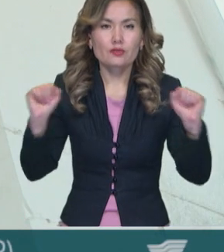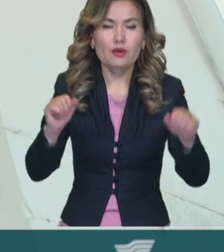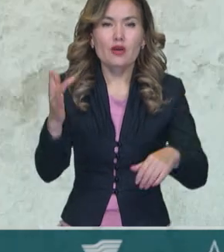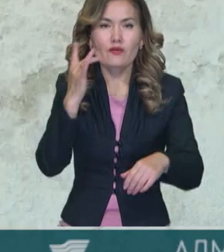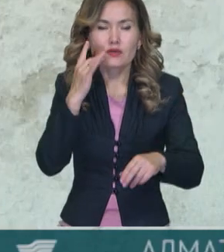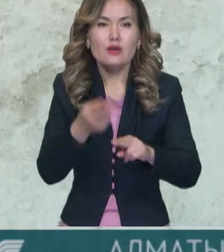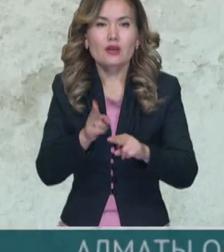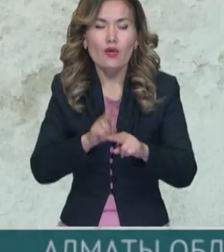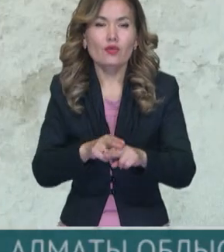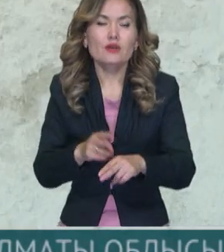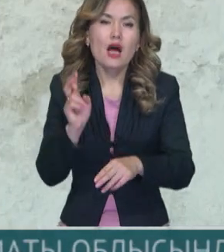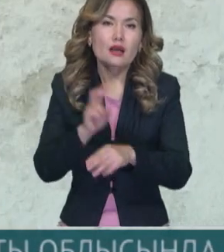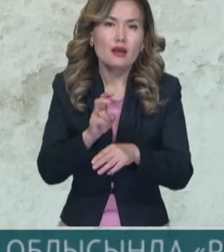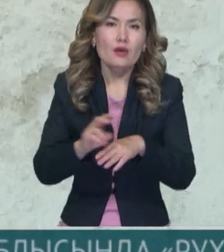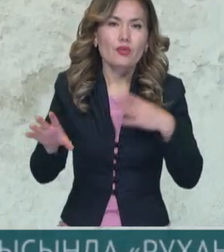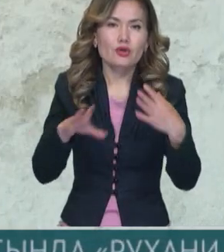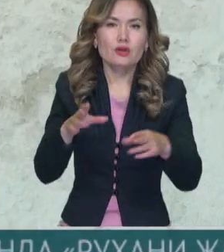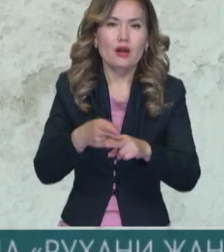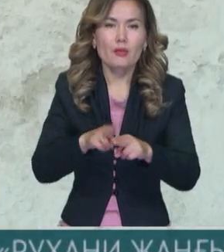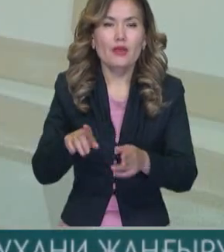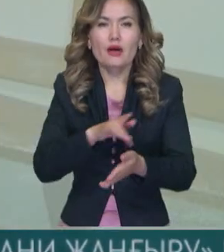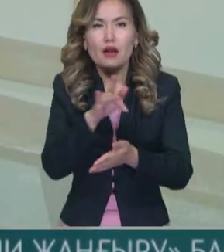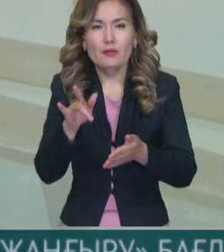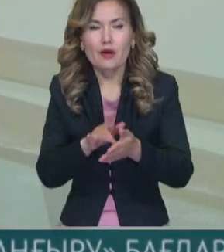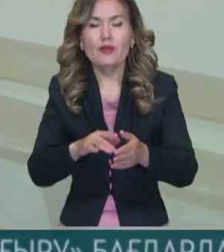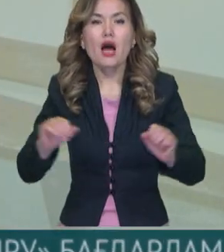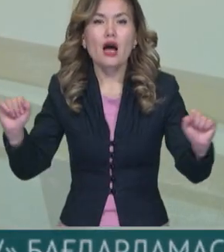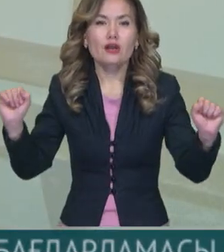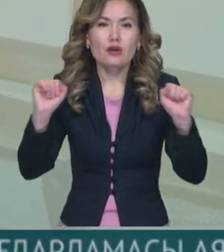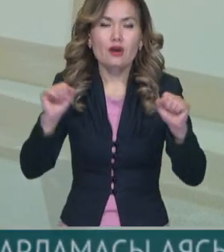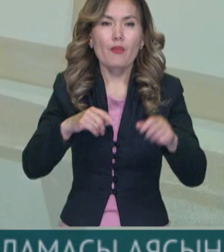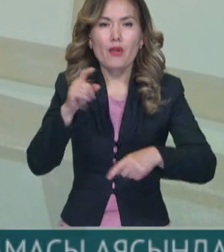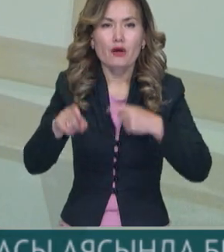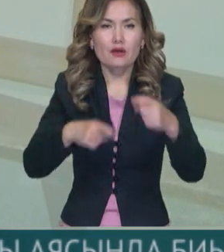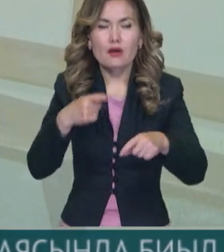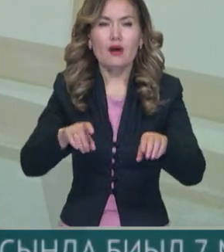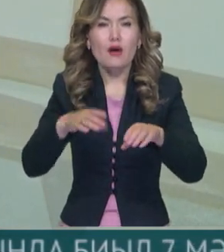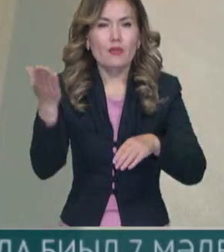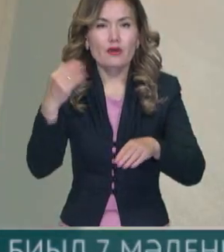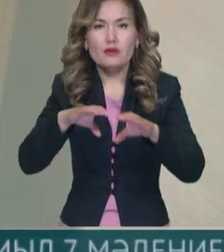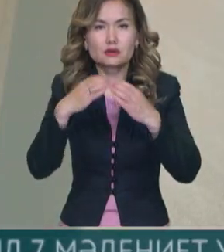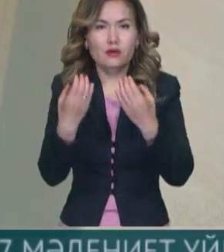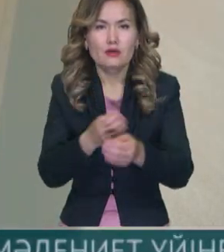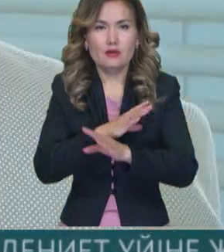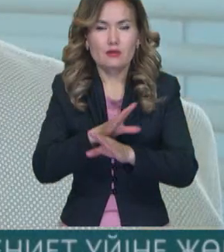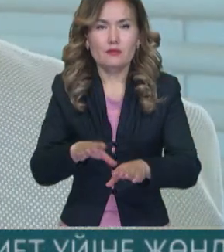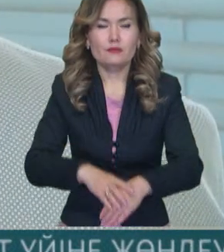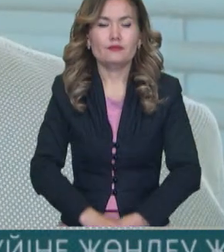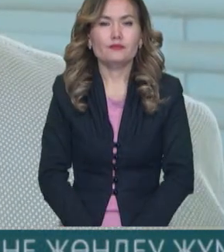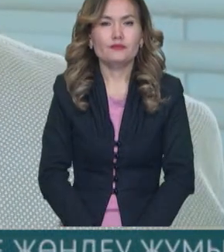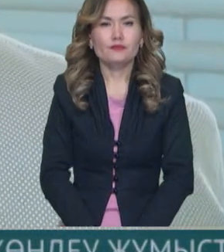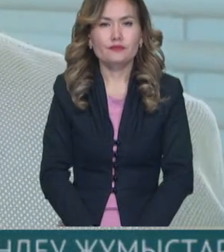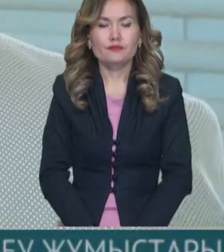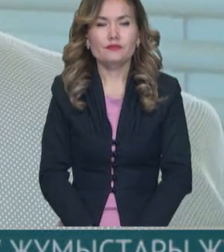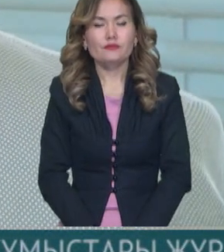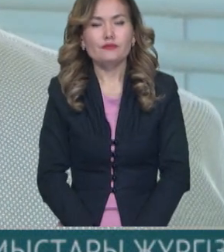да ақы төлеп жаттығуға мәжбүр болған. Себебі қалада жеңіл атлетикаға арналған басқа нысан жоқ. В этом году у